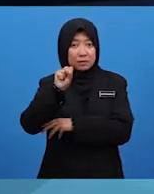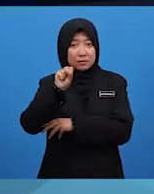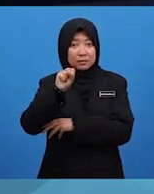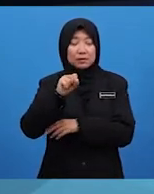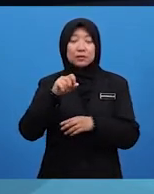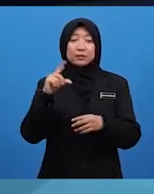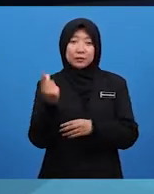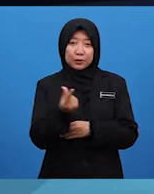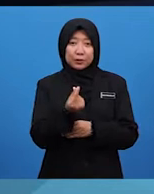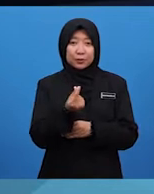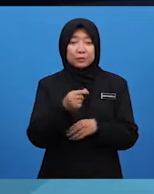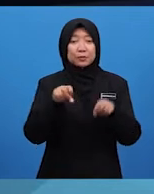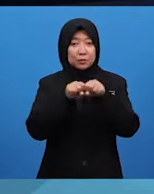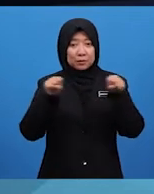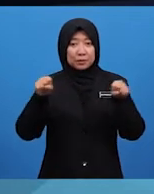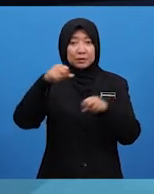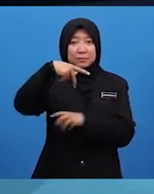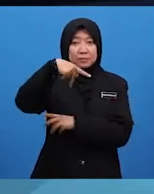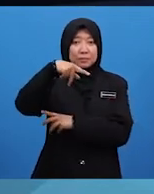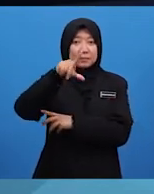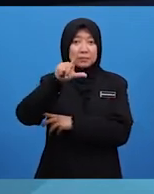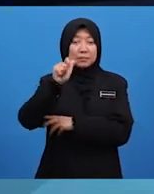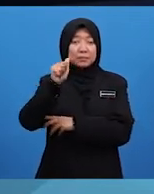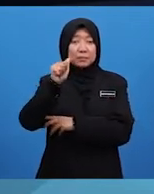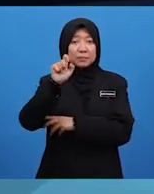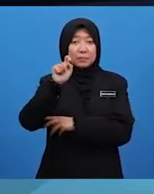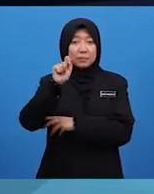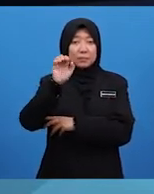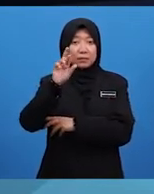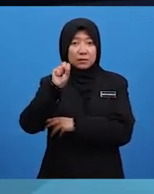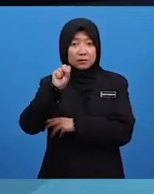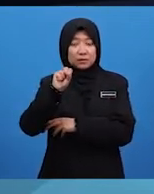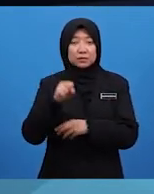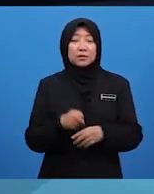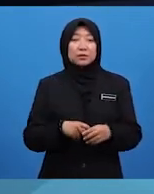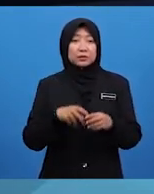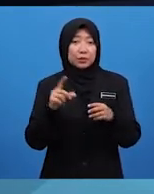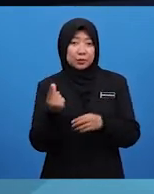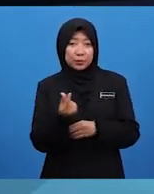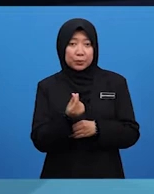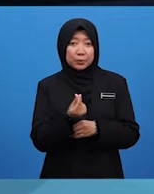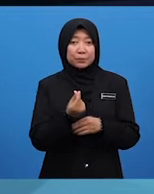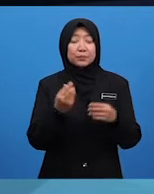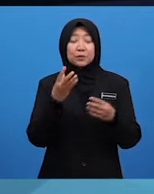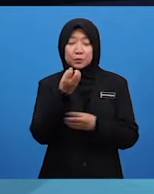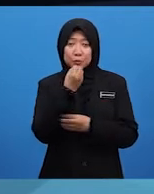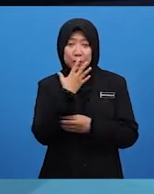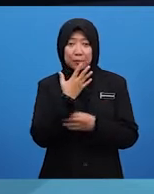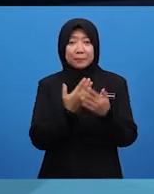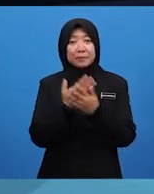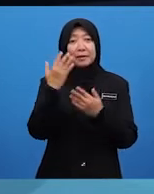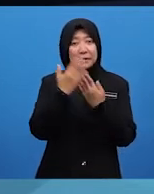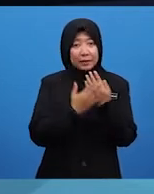jarum smoking pleaters, jarum sulam tangan bersaiz 1 hingga 8